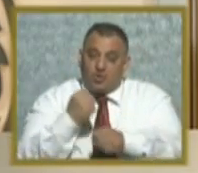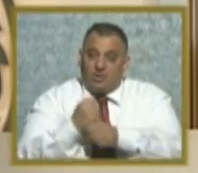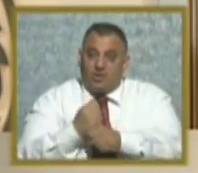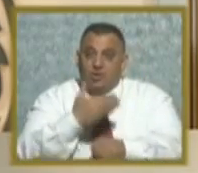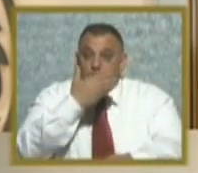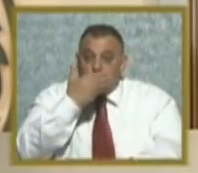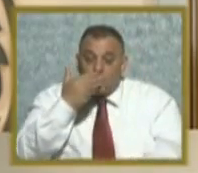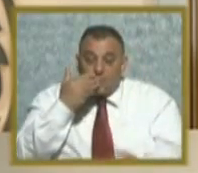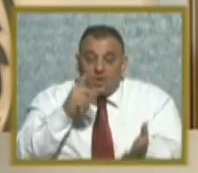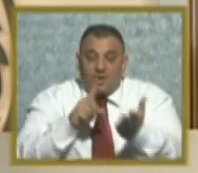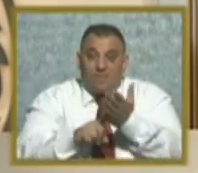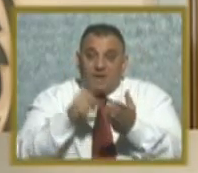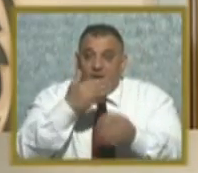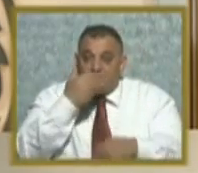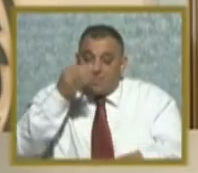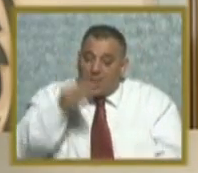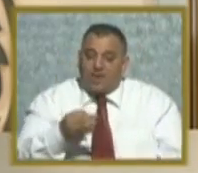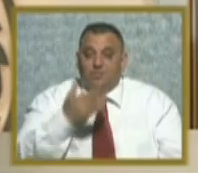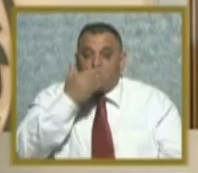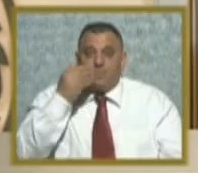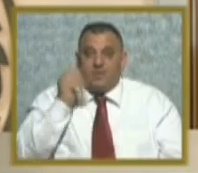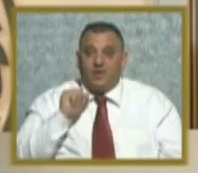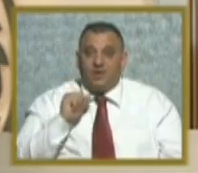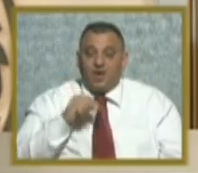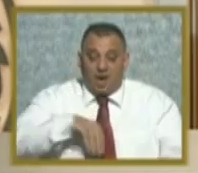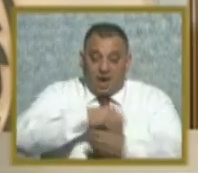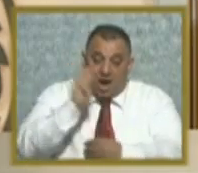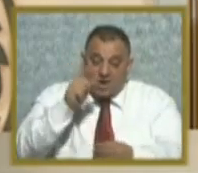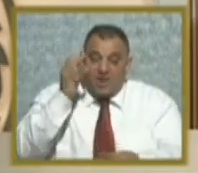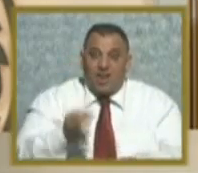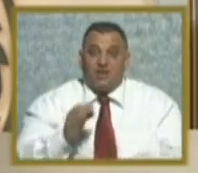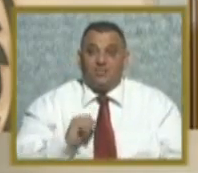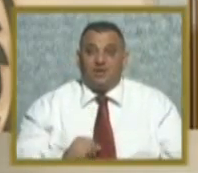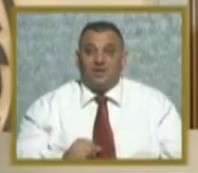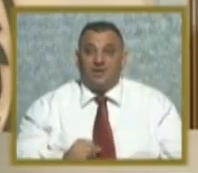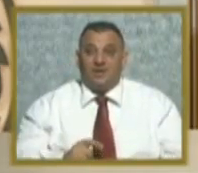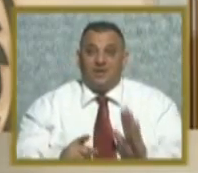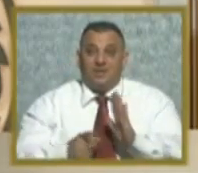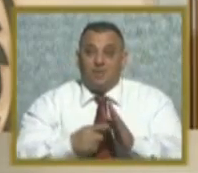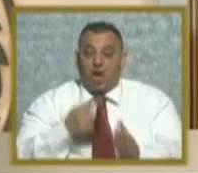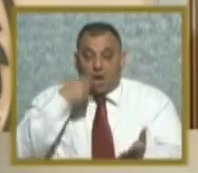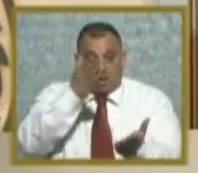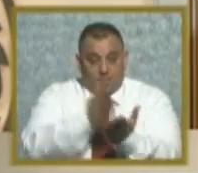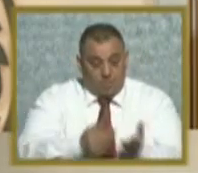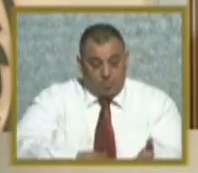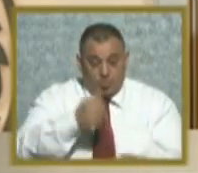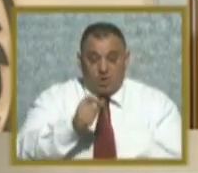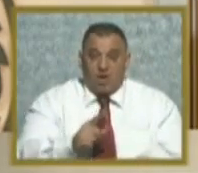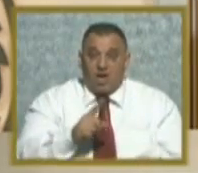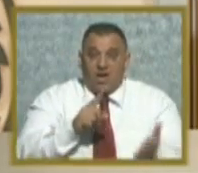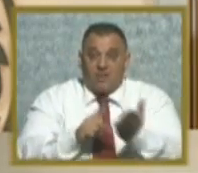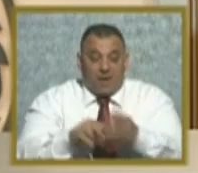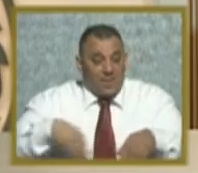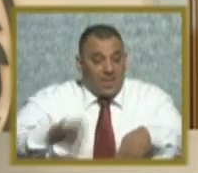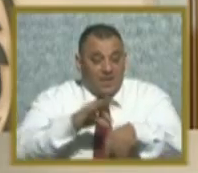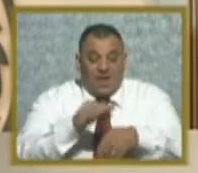وصوم وصوم رمضان نصوم رمضان، الحج نحج، الأمر بالصدق نصدق مع الله جل وعلا، نصدق مع